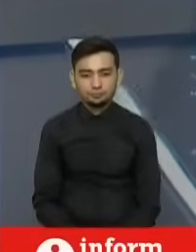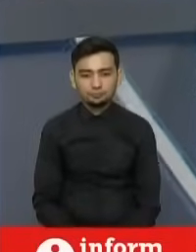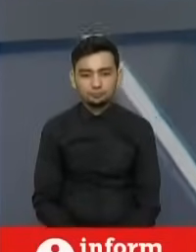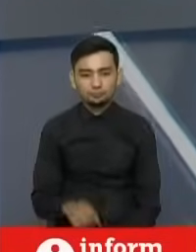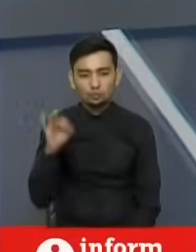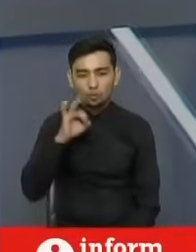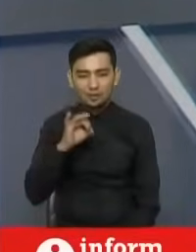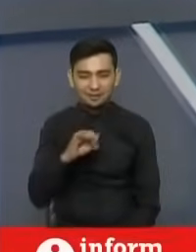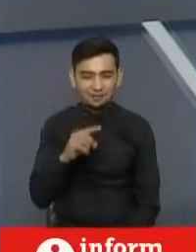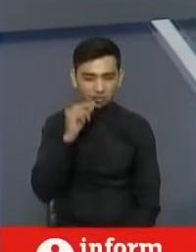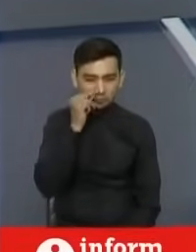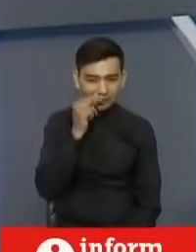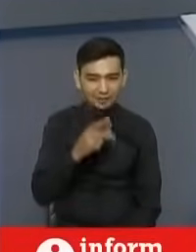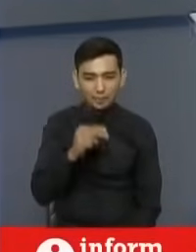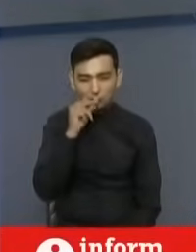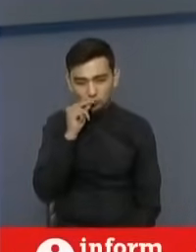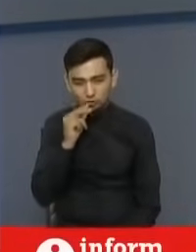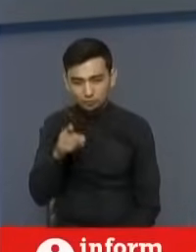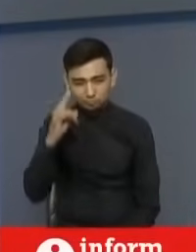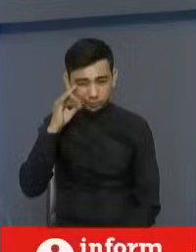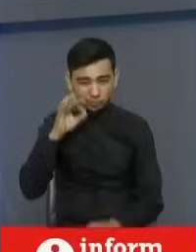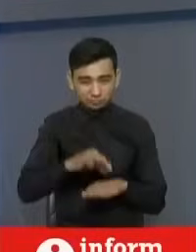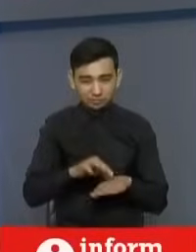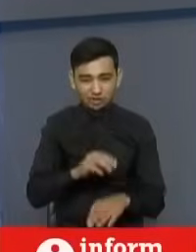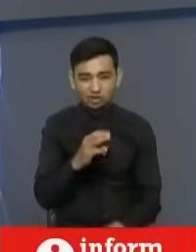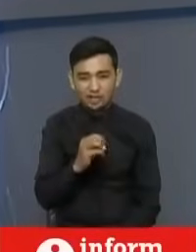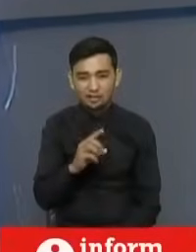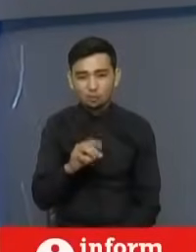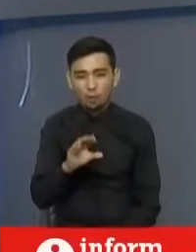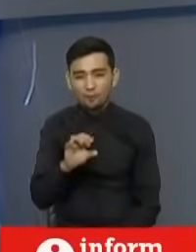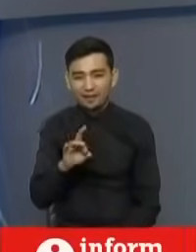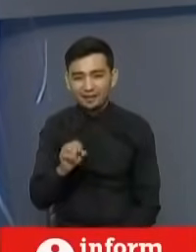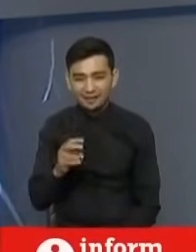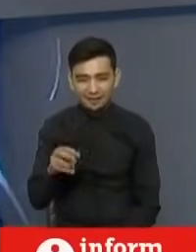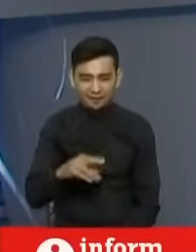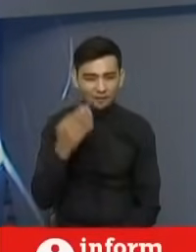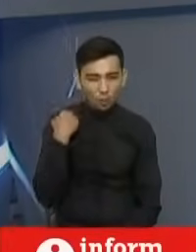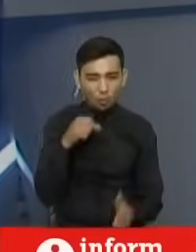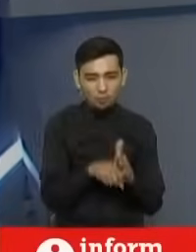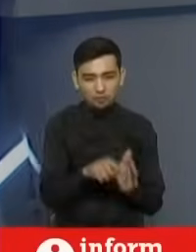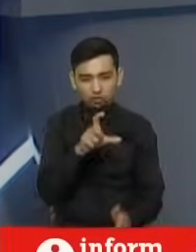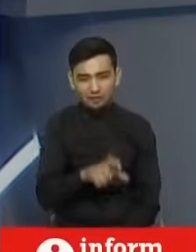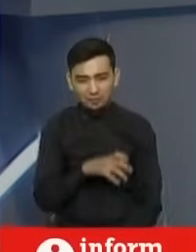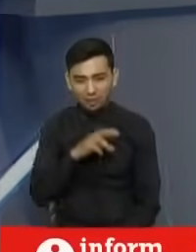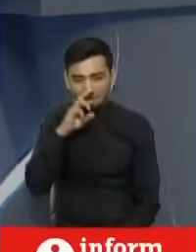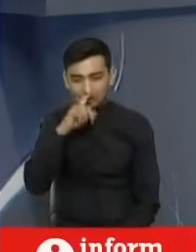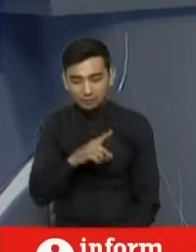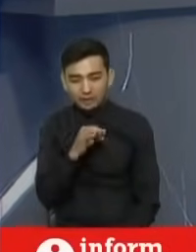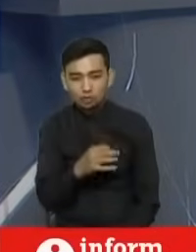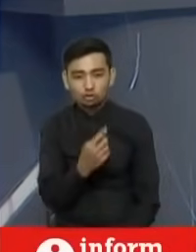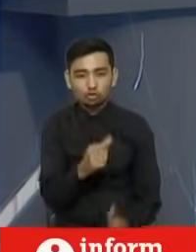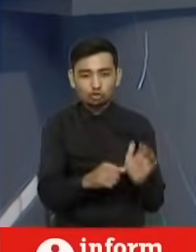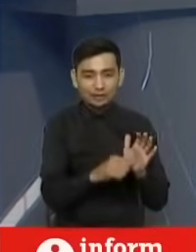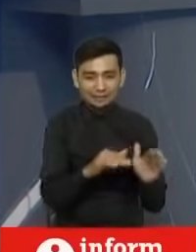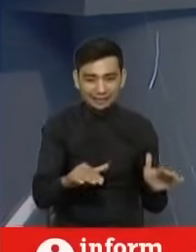История из Шымкента, где мужчина с диагнозом шизофрении, ранее убивший по неосторожности человека, взял под опеку 6 малолетних